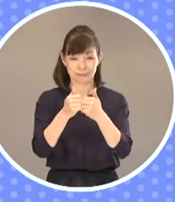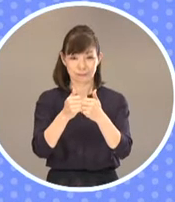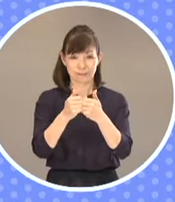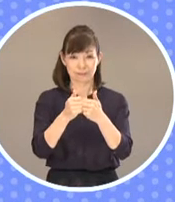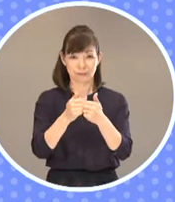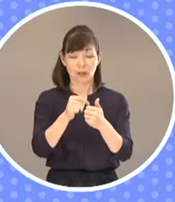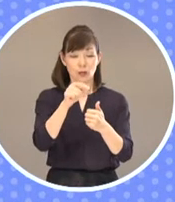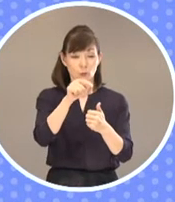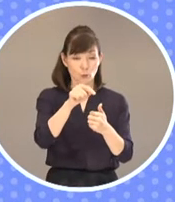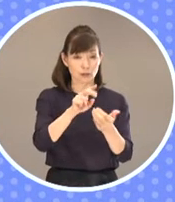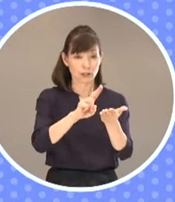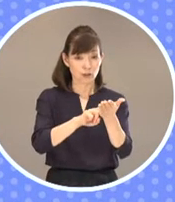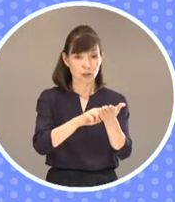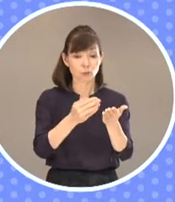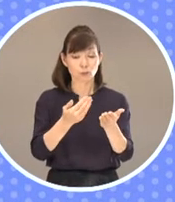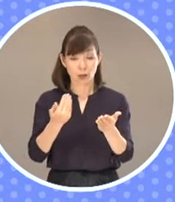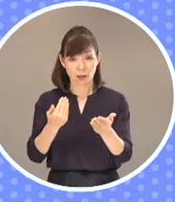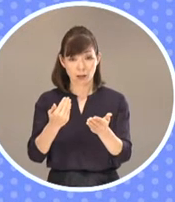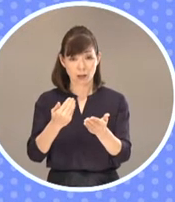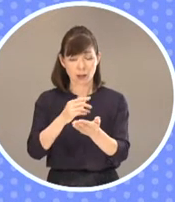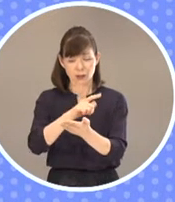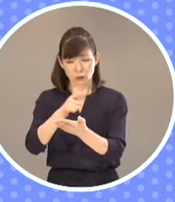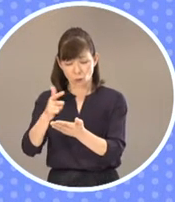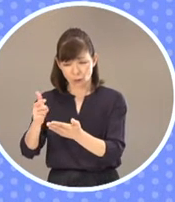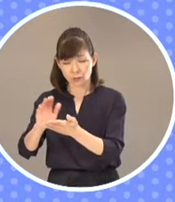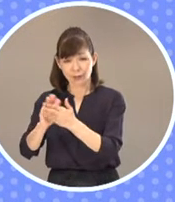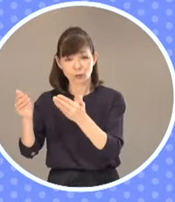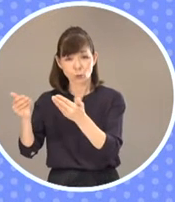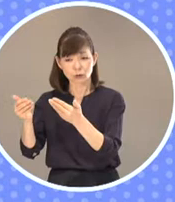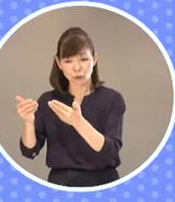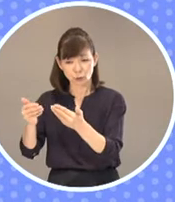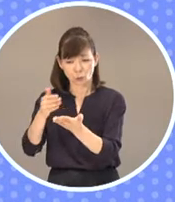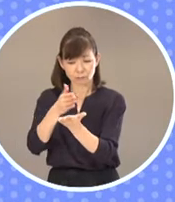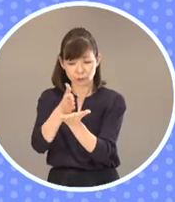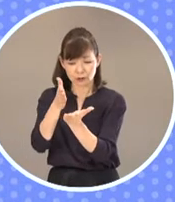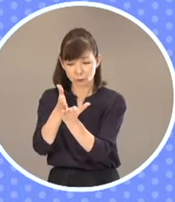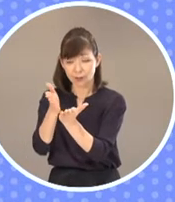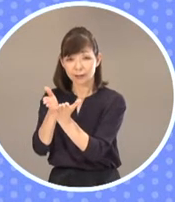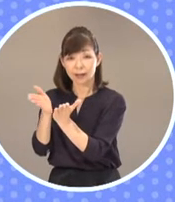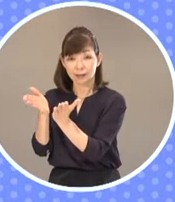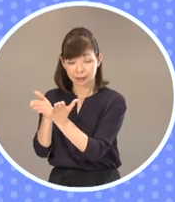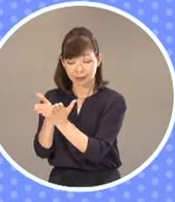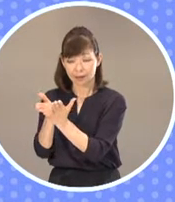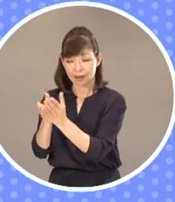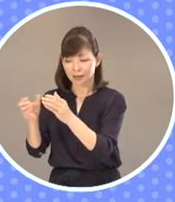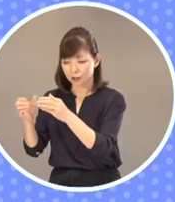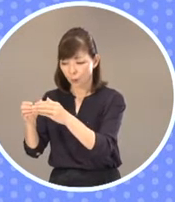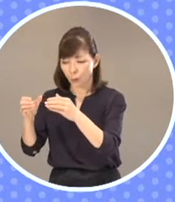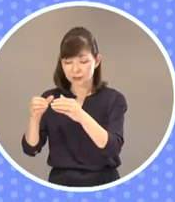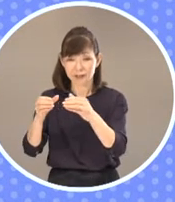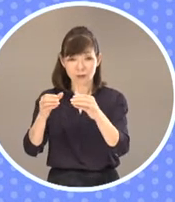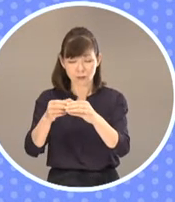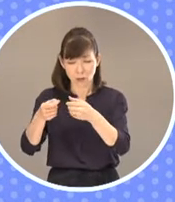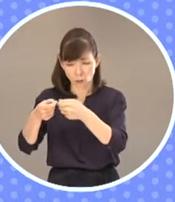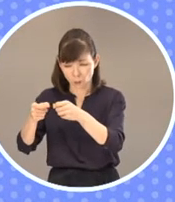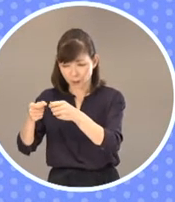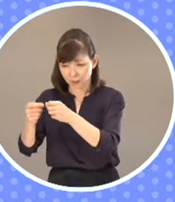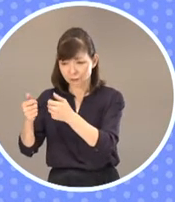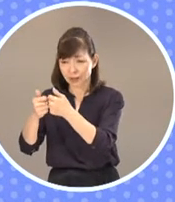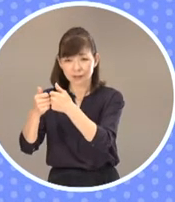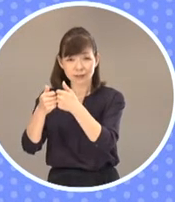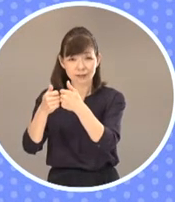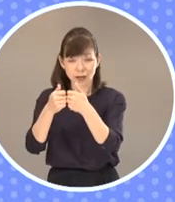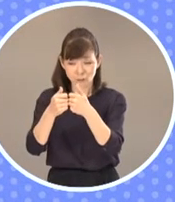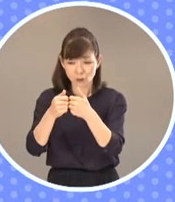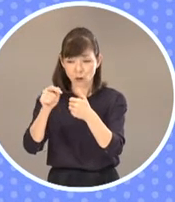議で決める前にたくさんある県の仕事を種類ごとに分けて少人数で細かい部分まで話し合う会議